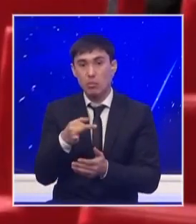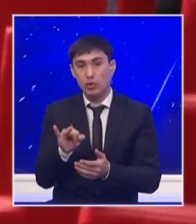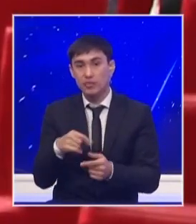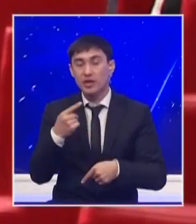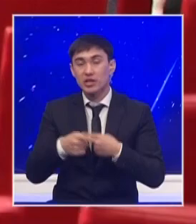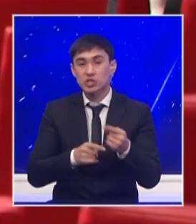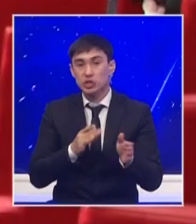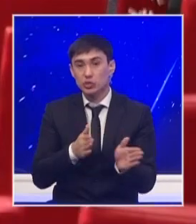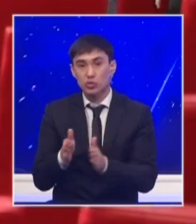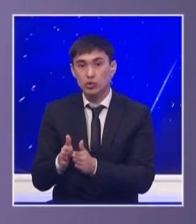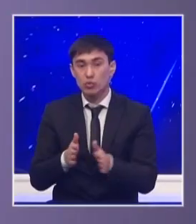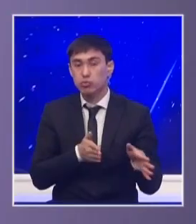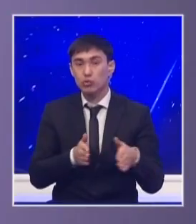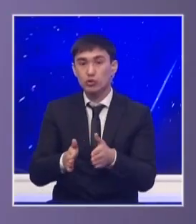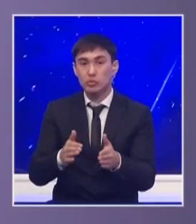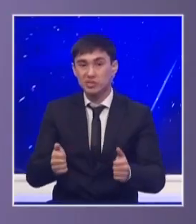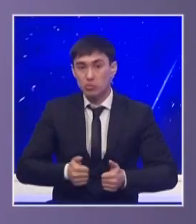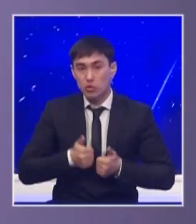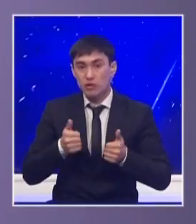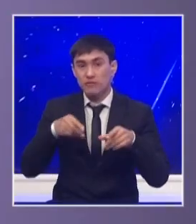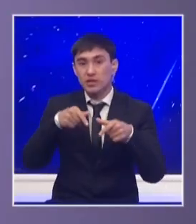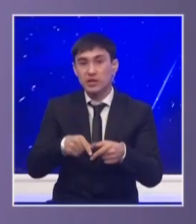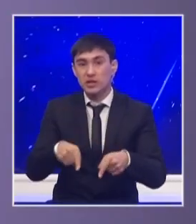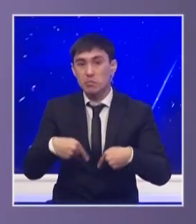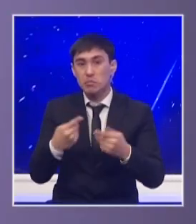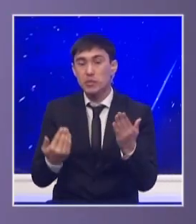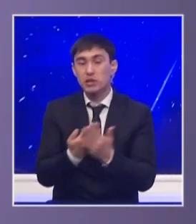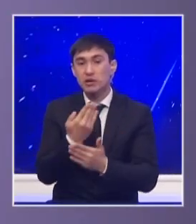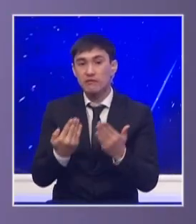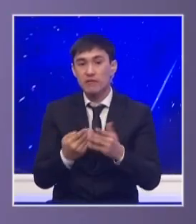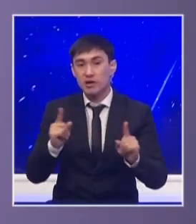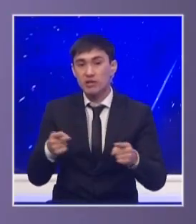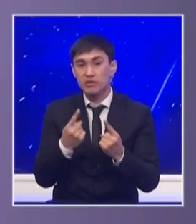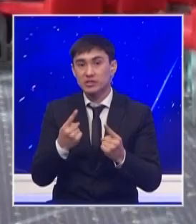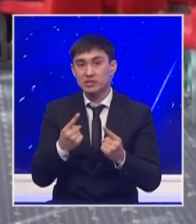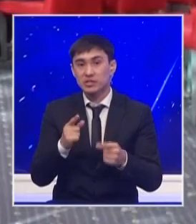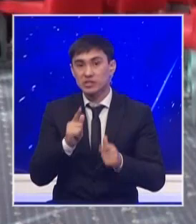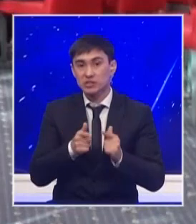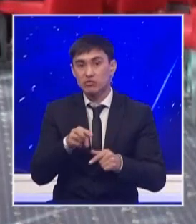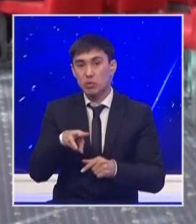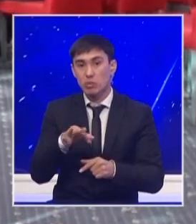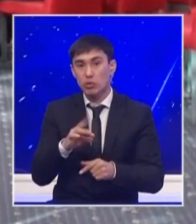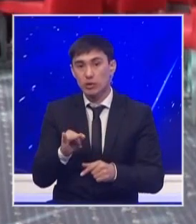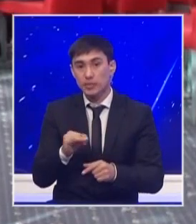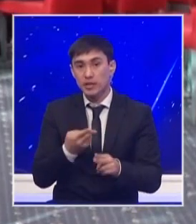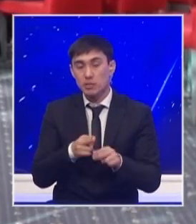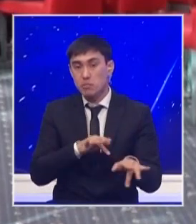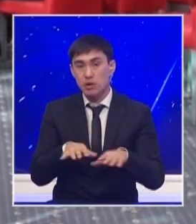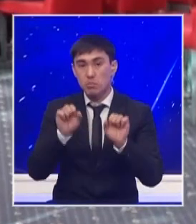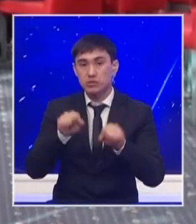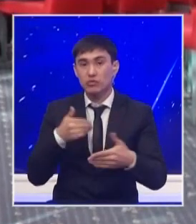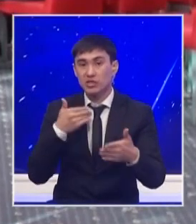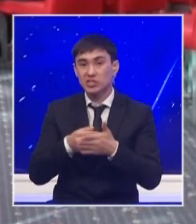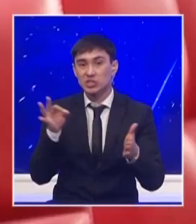дальнейшее регулирование путем стимулирования внедрения передовых инноваций в Сферу естественных монополий эти меры позволят